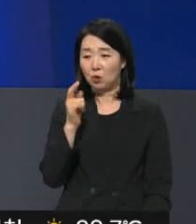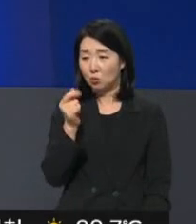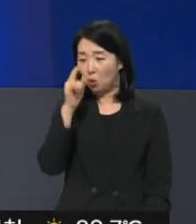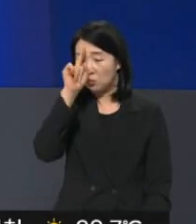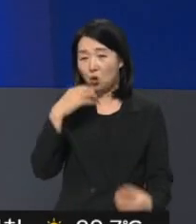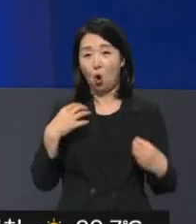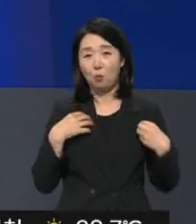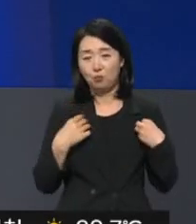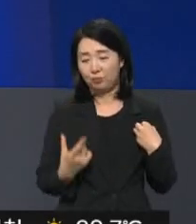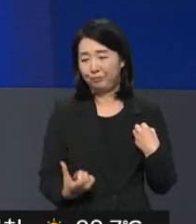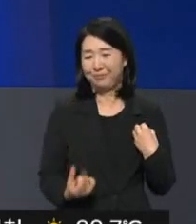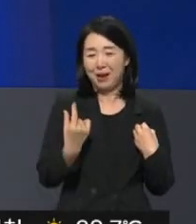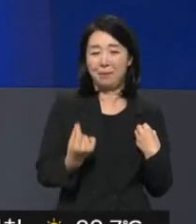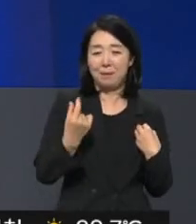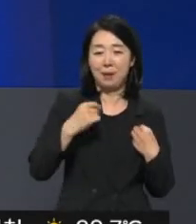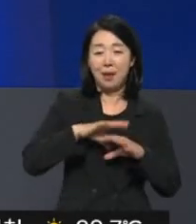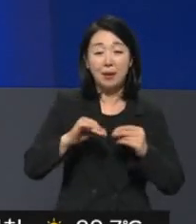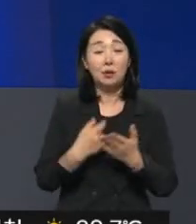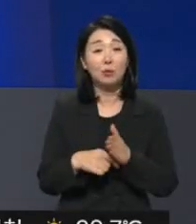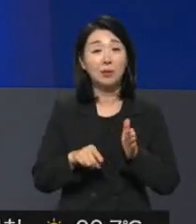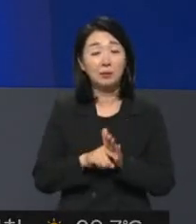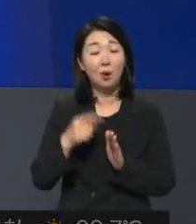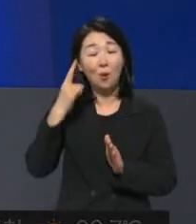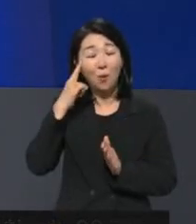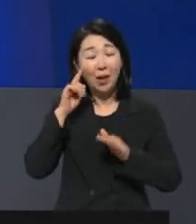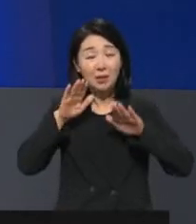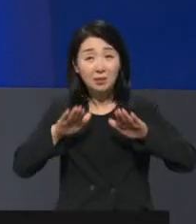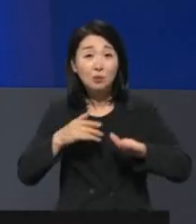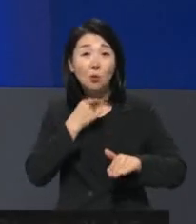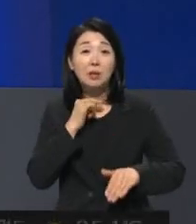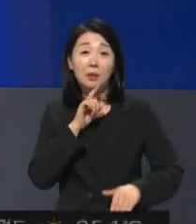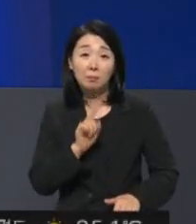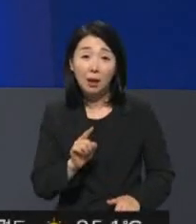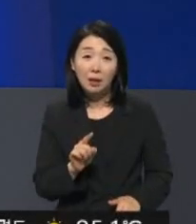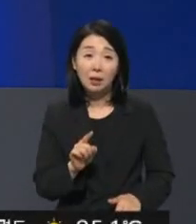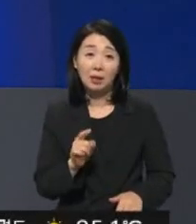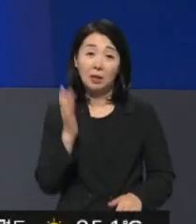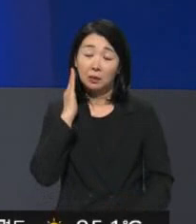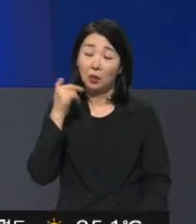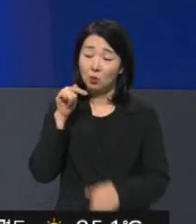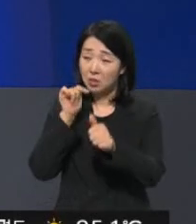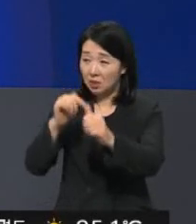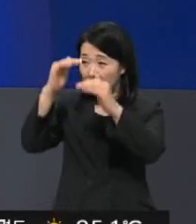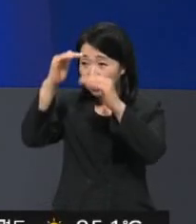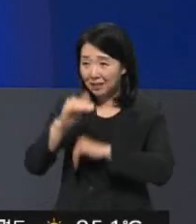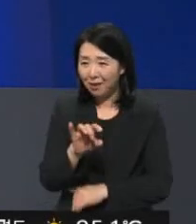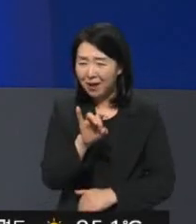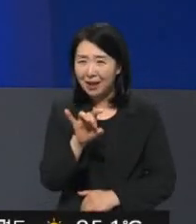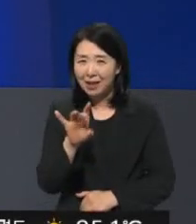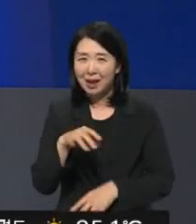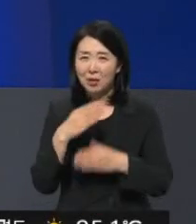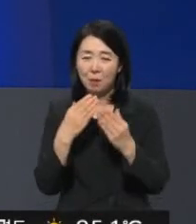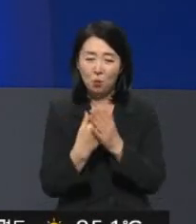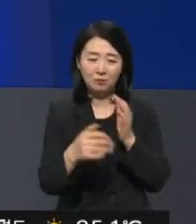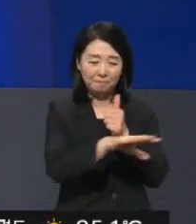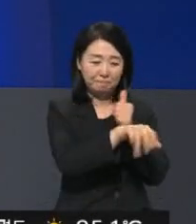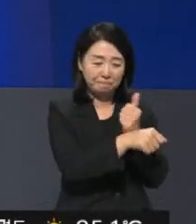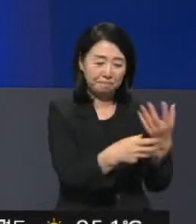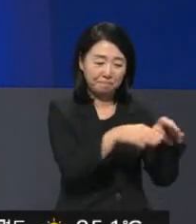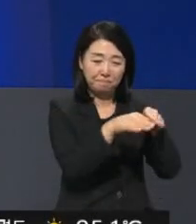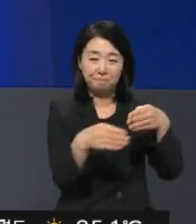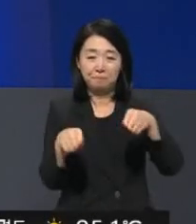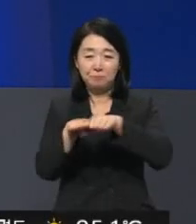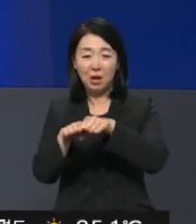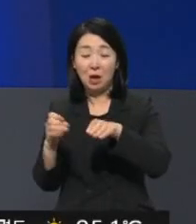있는 일처리를 그 어느 정부 때보다도 지향한다고 합니다. 따라서 대통령 지시사항 하나도 소관부서는 물론이고